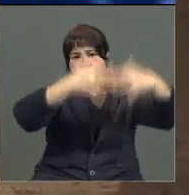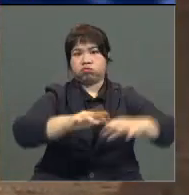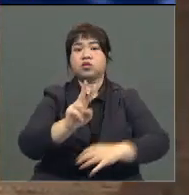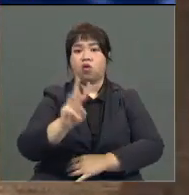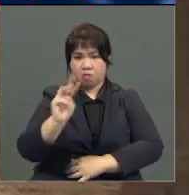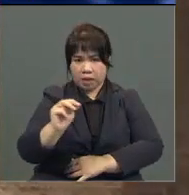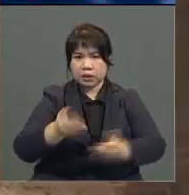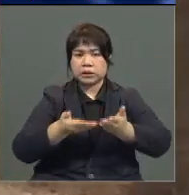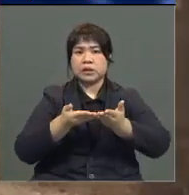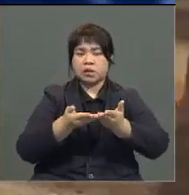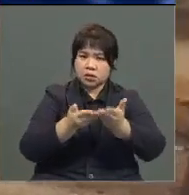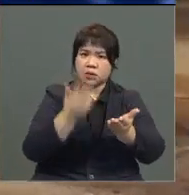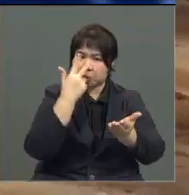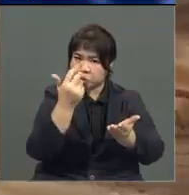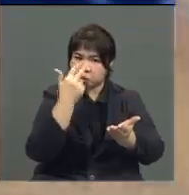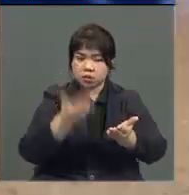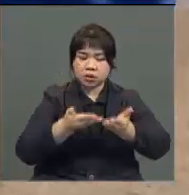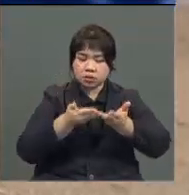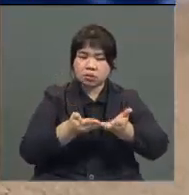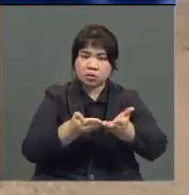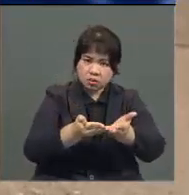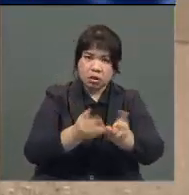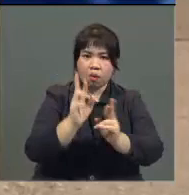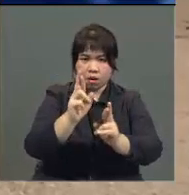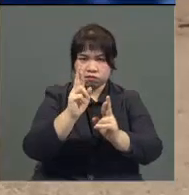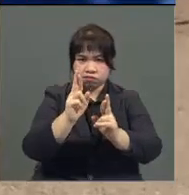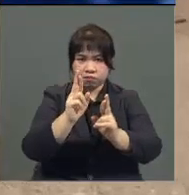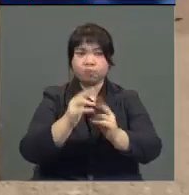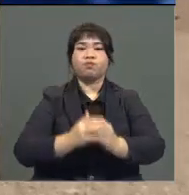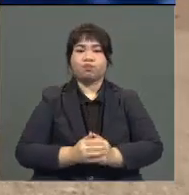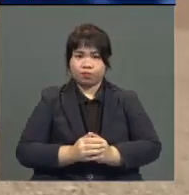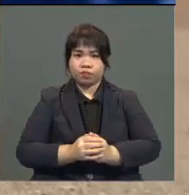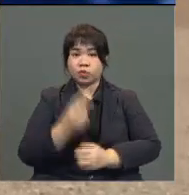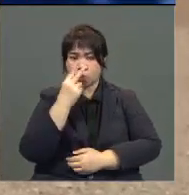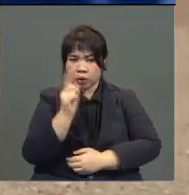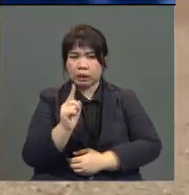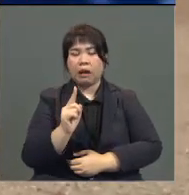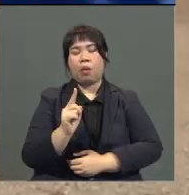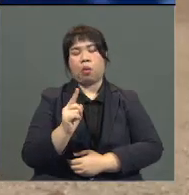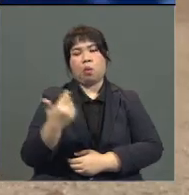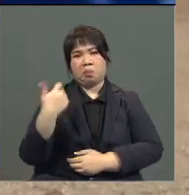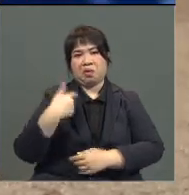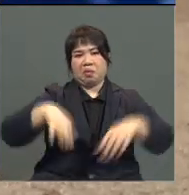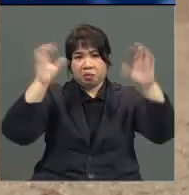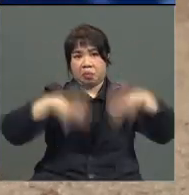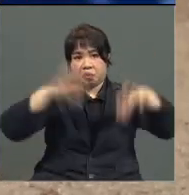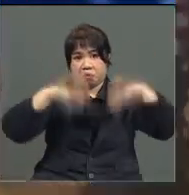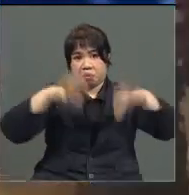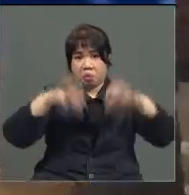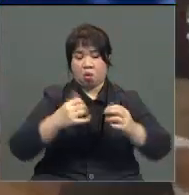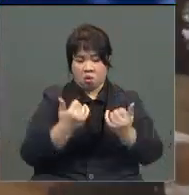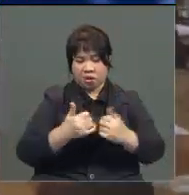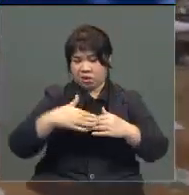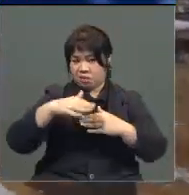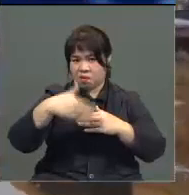เรือควรใช้ความระมัดระวังในการเดินเรือมากยิ่งขึ้นและที่สำคัญฝนจะตกเพิ่มมากยิ่งขึ้นนะคะตั้งแต่